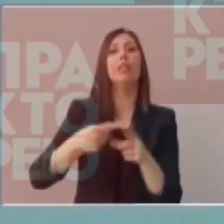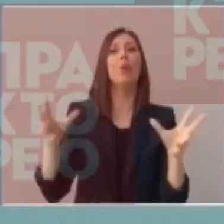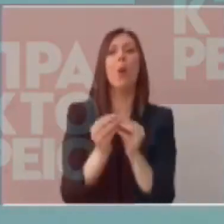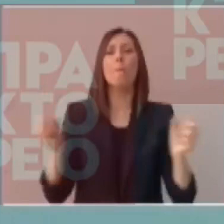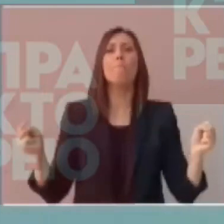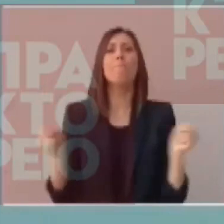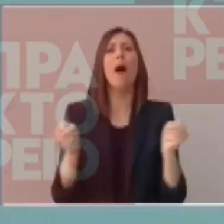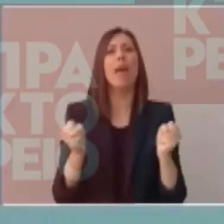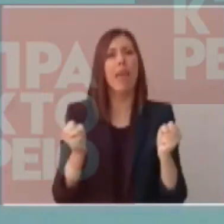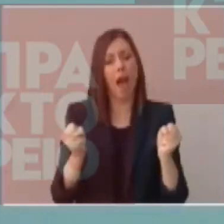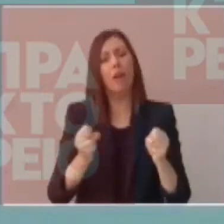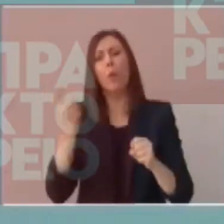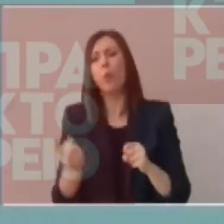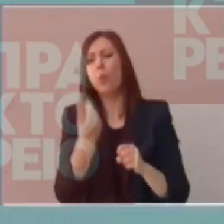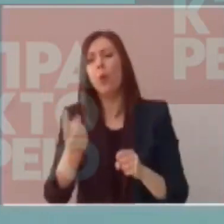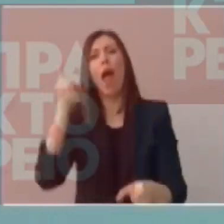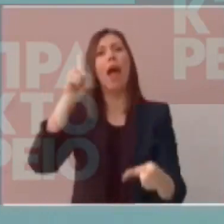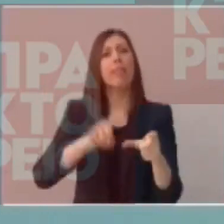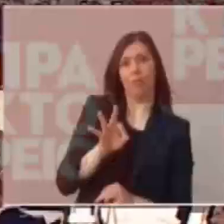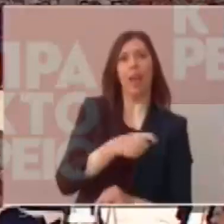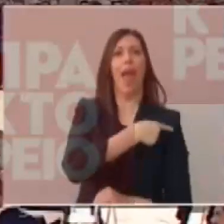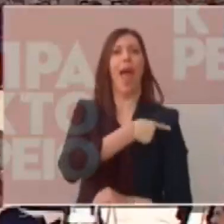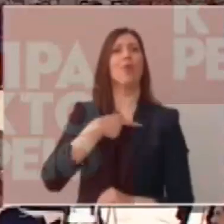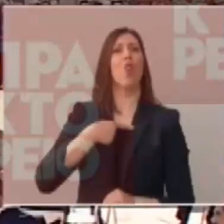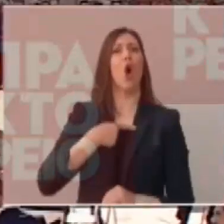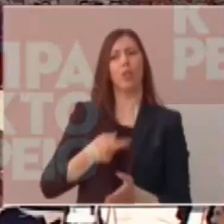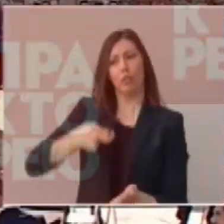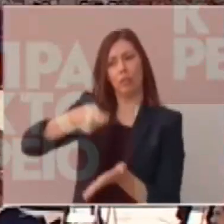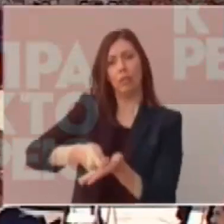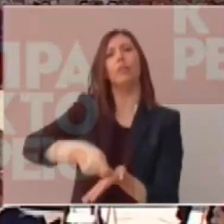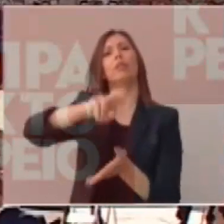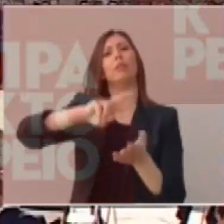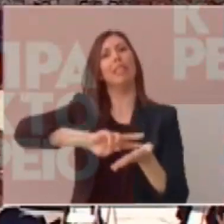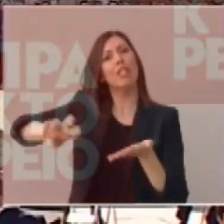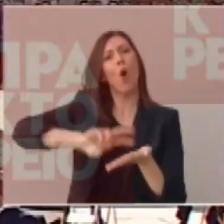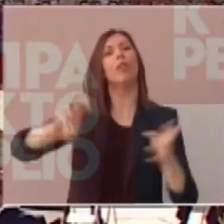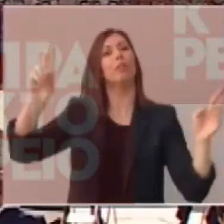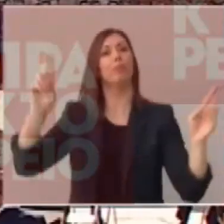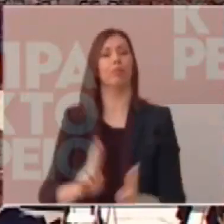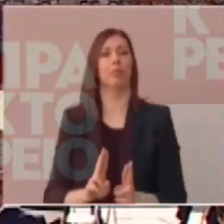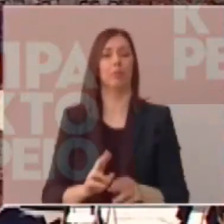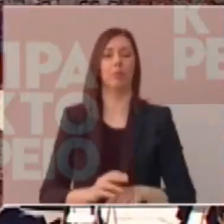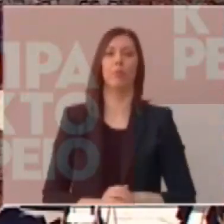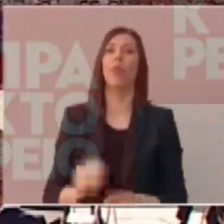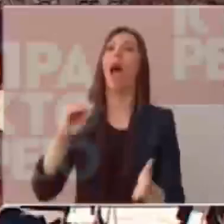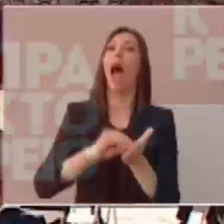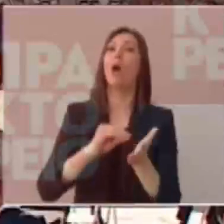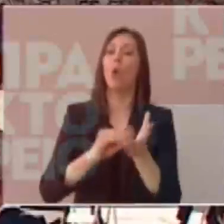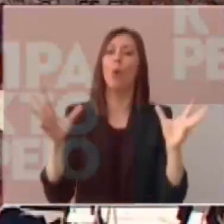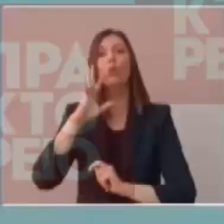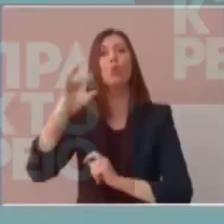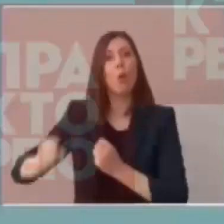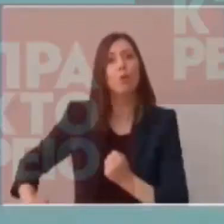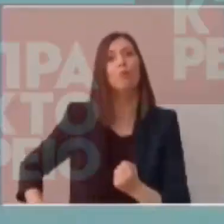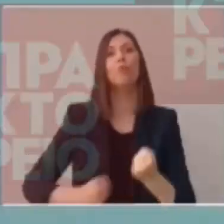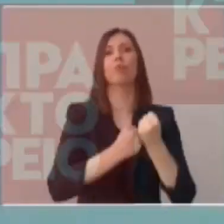σε όσες επιχειρήσεις χρησιμοποιούν ηλεκτρικά ή επαναφορτιζόμενα υβριδικά οχήματα.